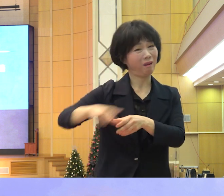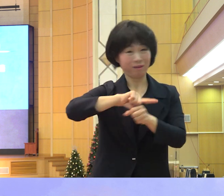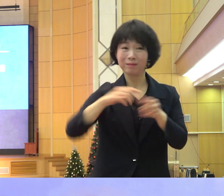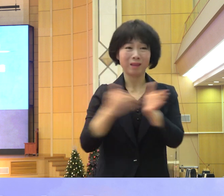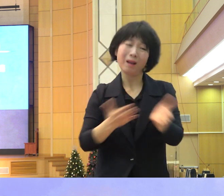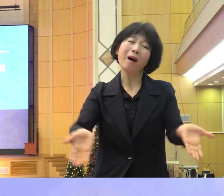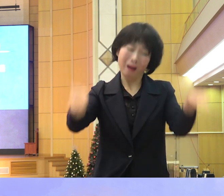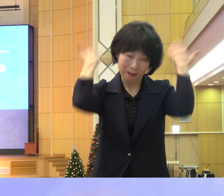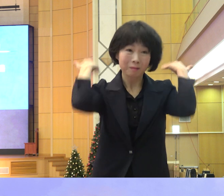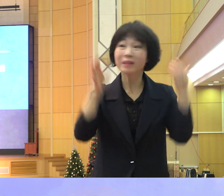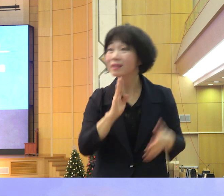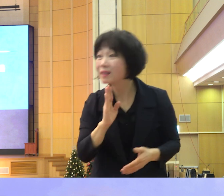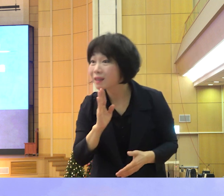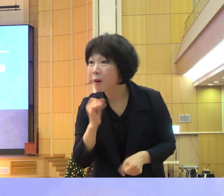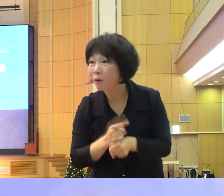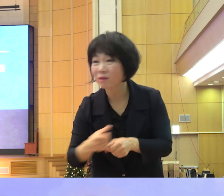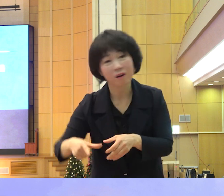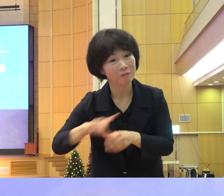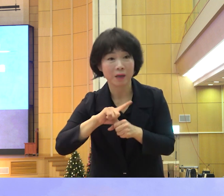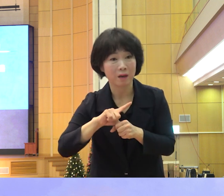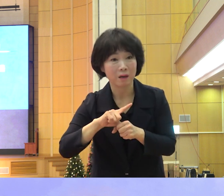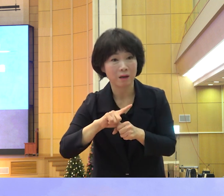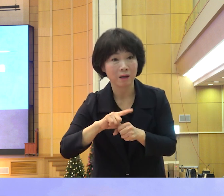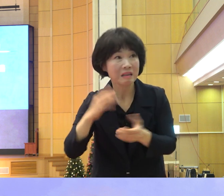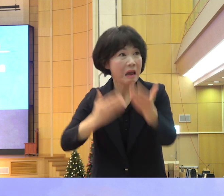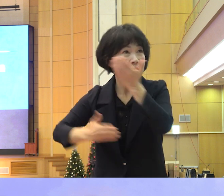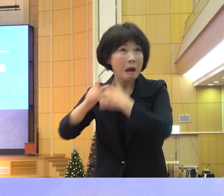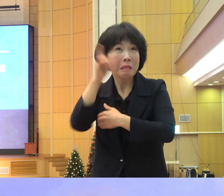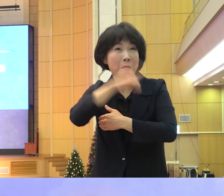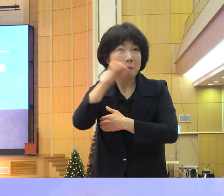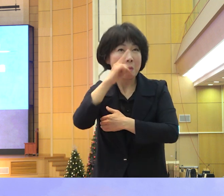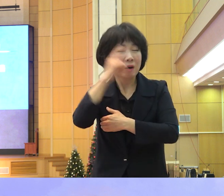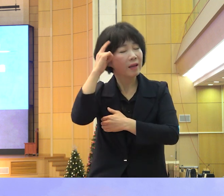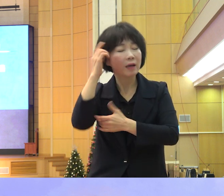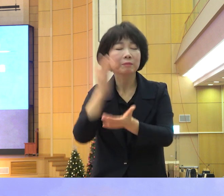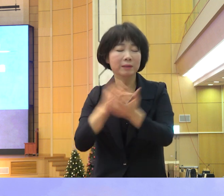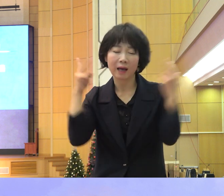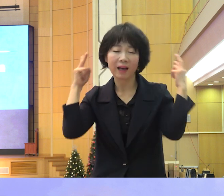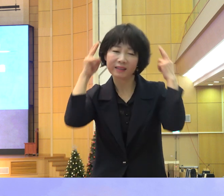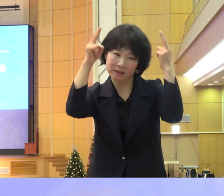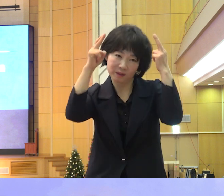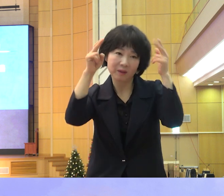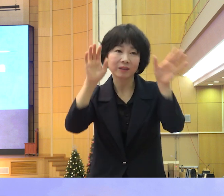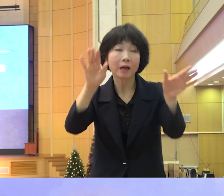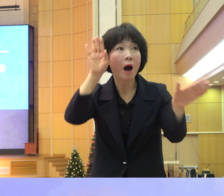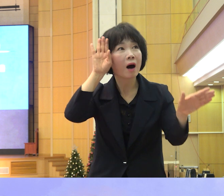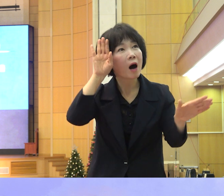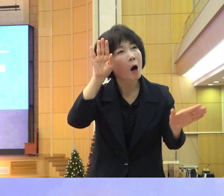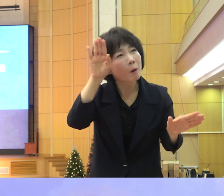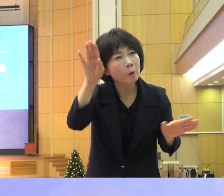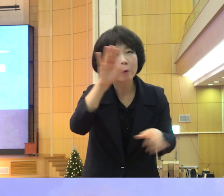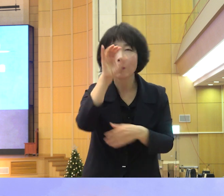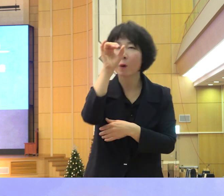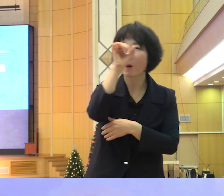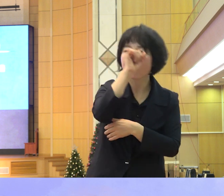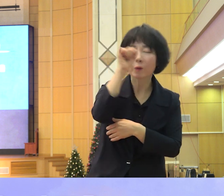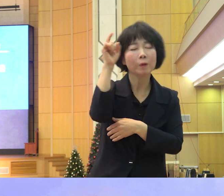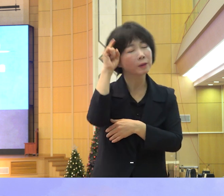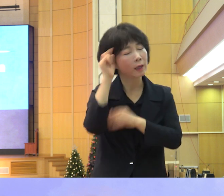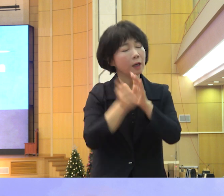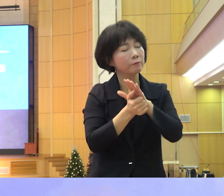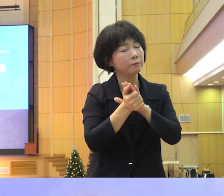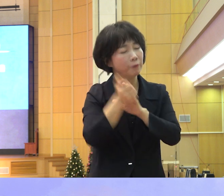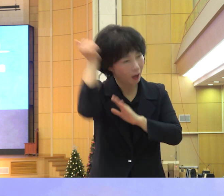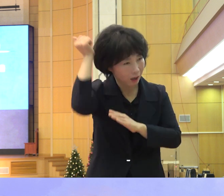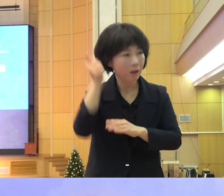이미 지나간 것이고, 좋았던 것을 생각하면서 내 마음속에 좋은 이미지, 좋은 생각을 갖는